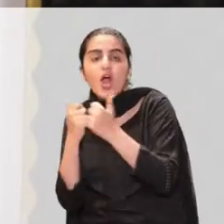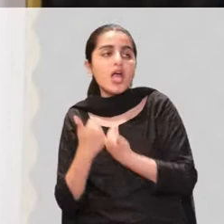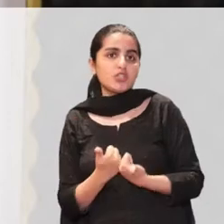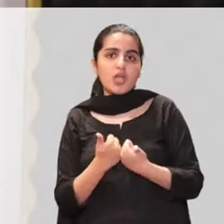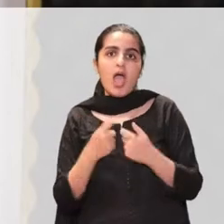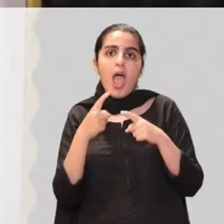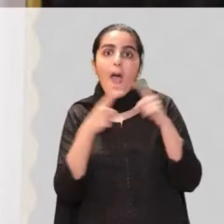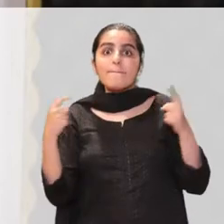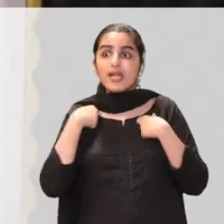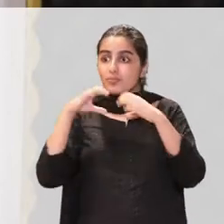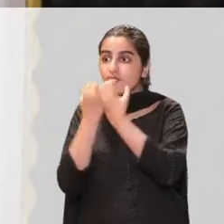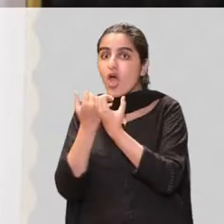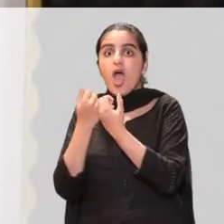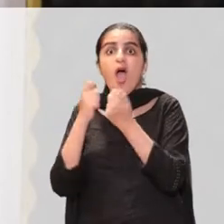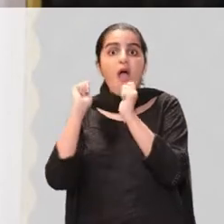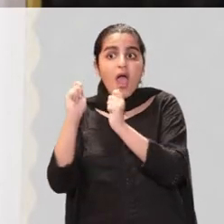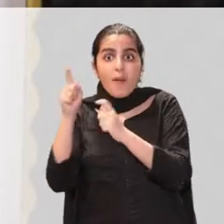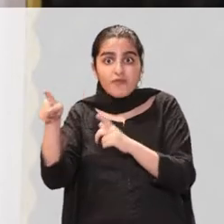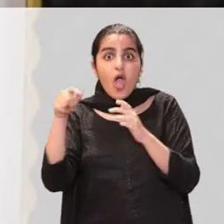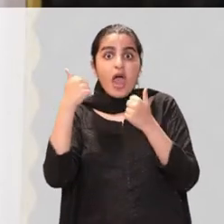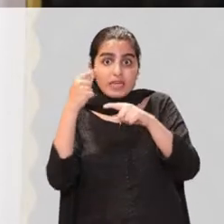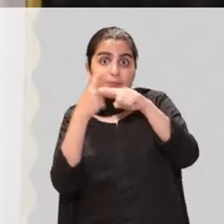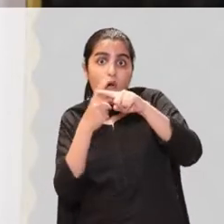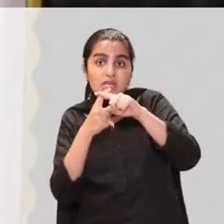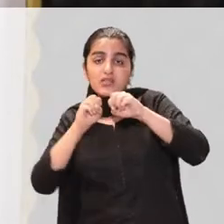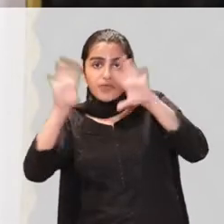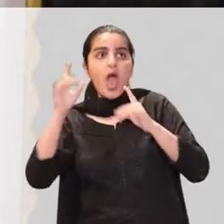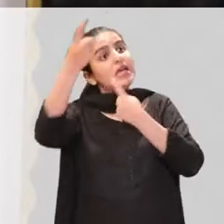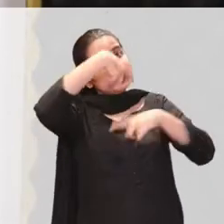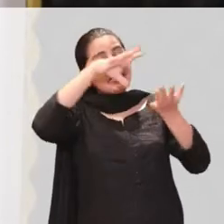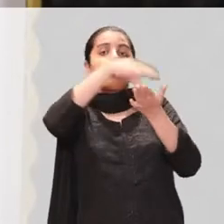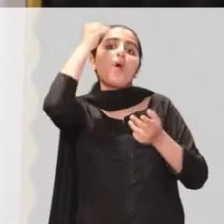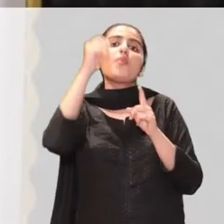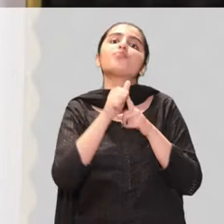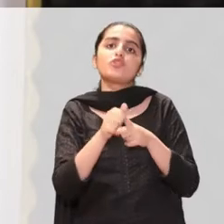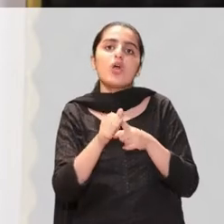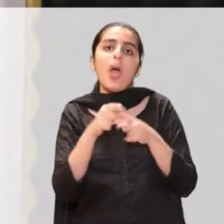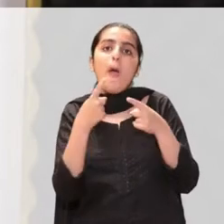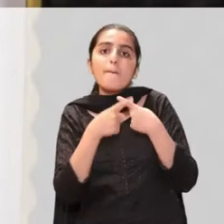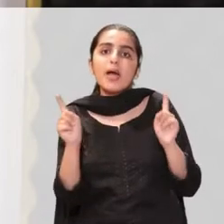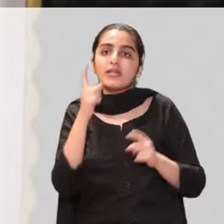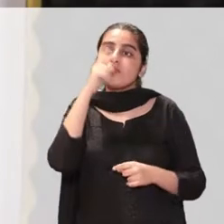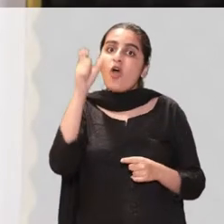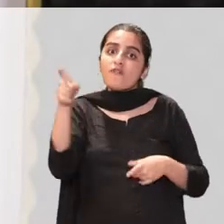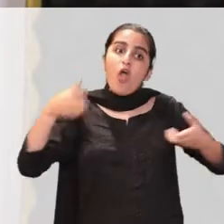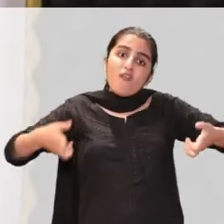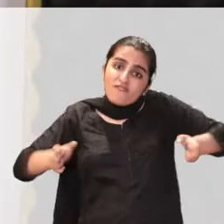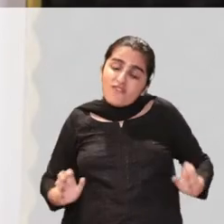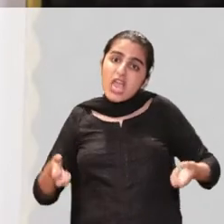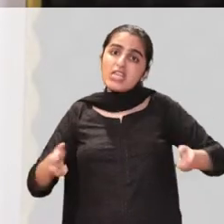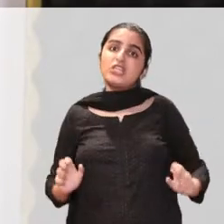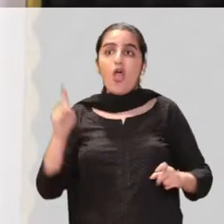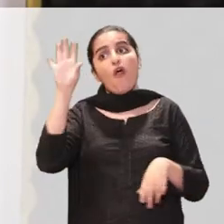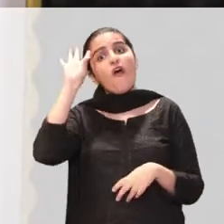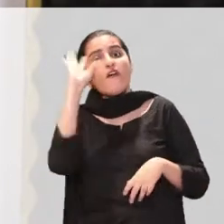के आप समझती है पाकिस्तान के मसलों को आप भी पोजीशन भी समझते हैं और आपके अंदर एक ताकत भी है वह देखने वाले को सबसे अलग